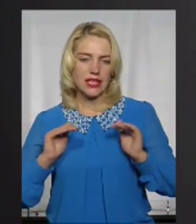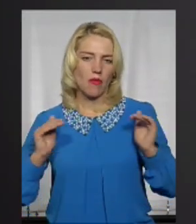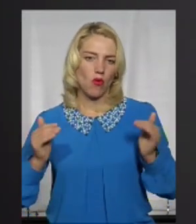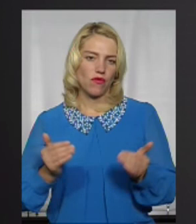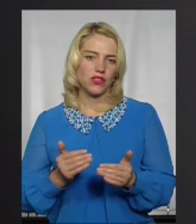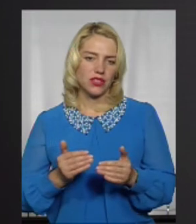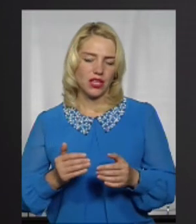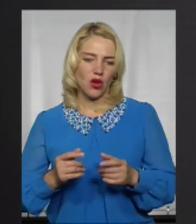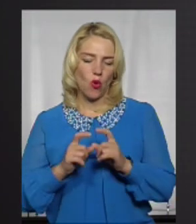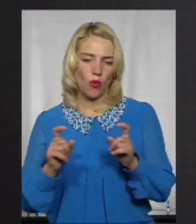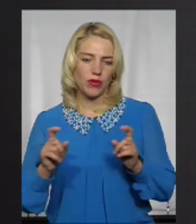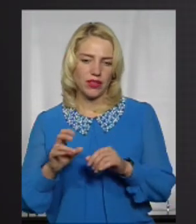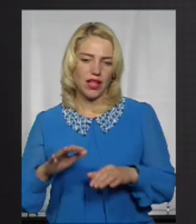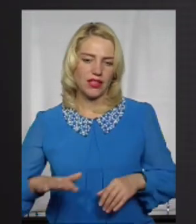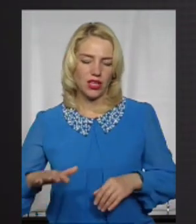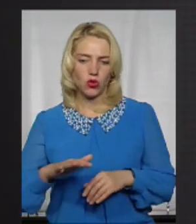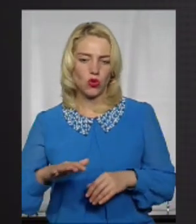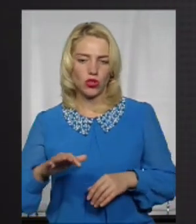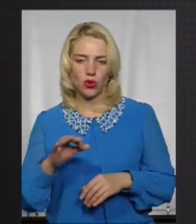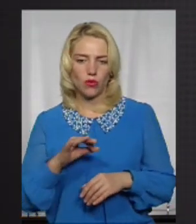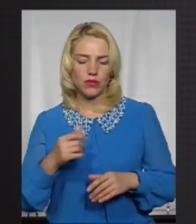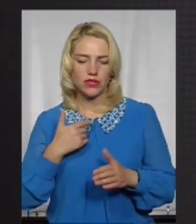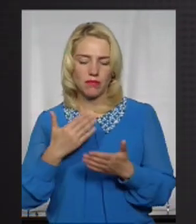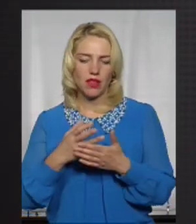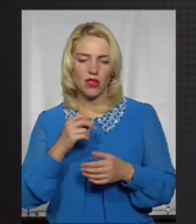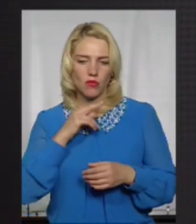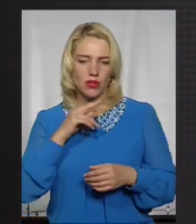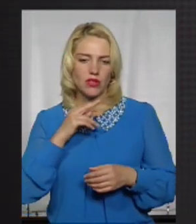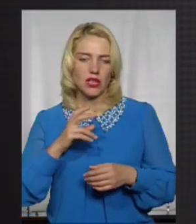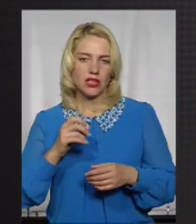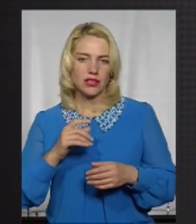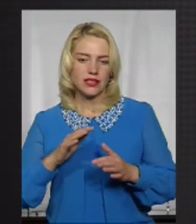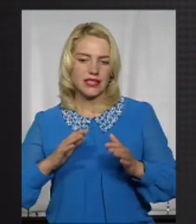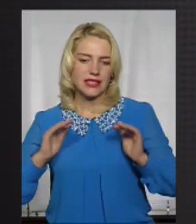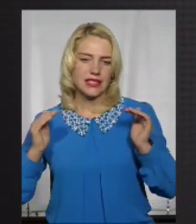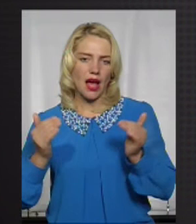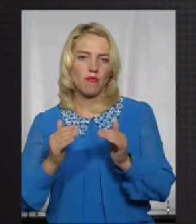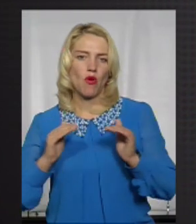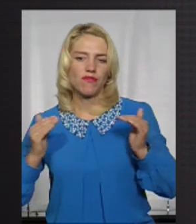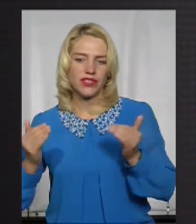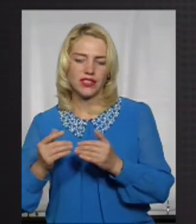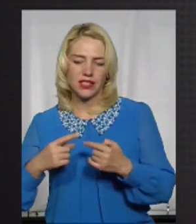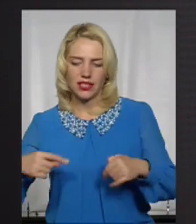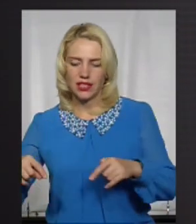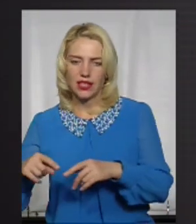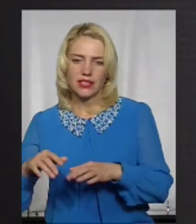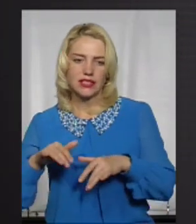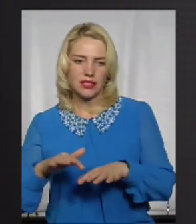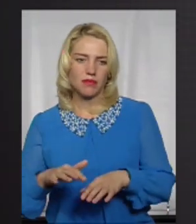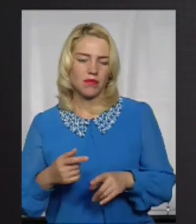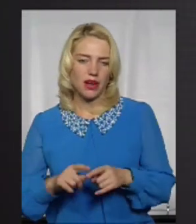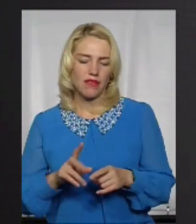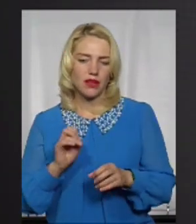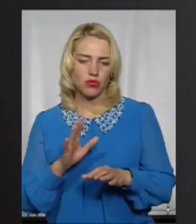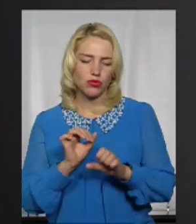області. Я на увазі маю розвиток заповідної справи на території Хмельницької області. Як в перспективі планується розвивати заповідні